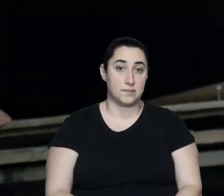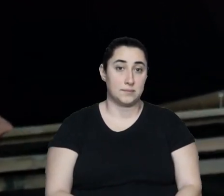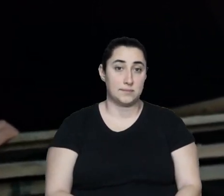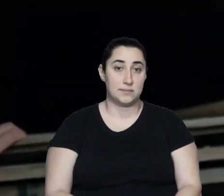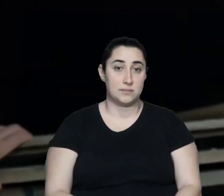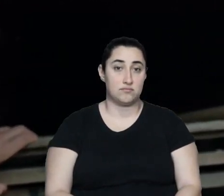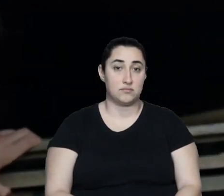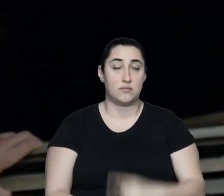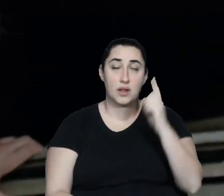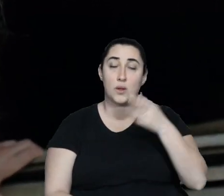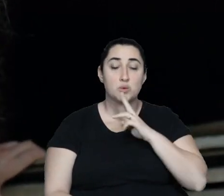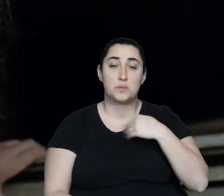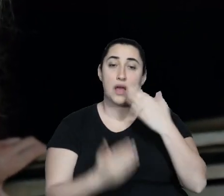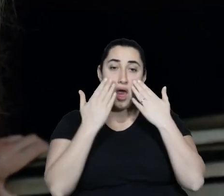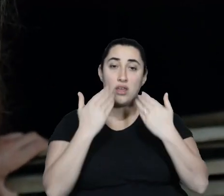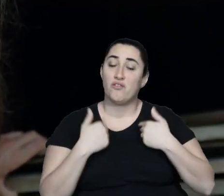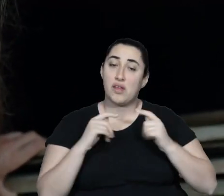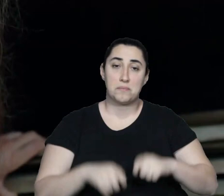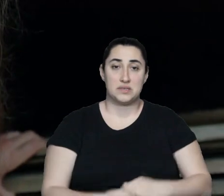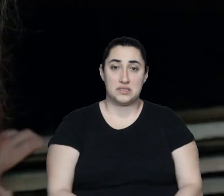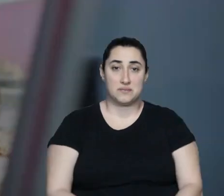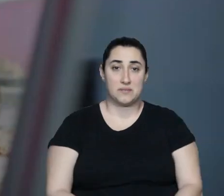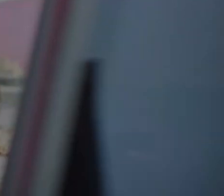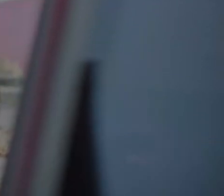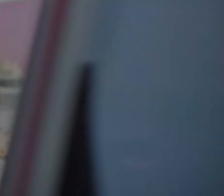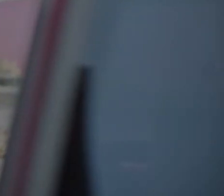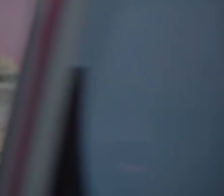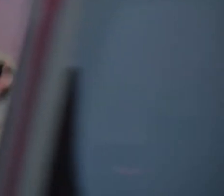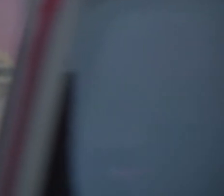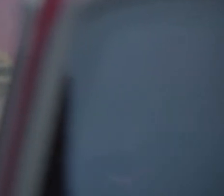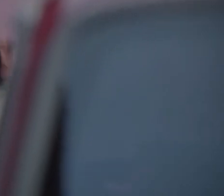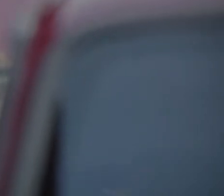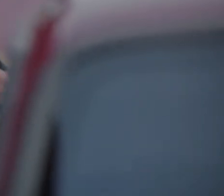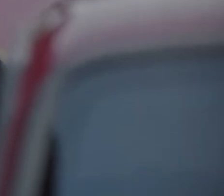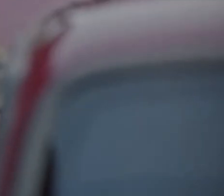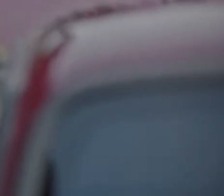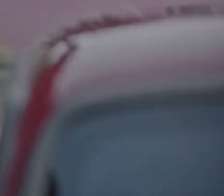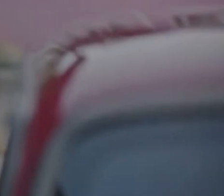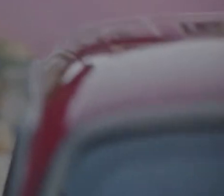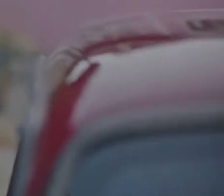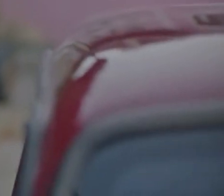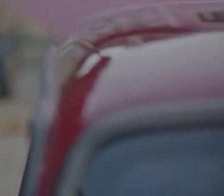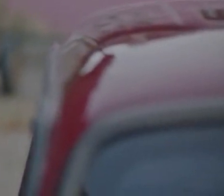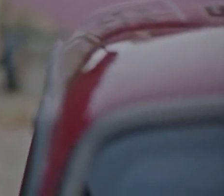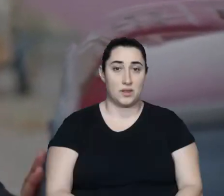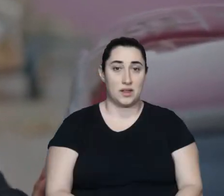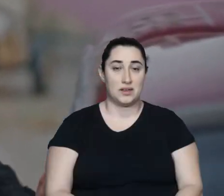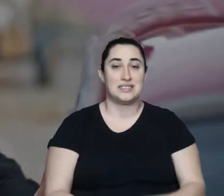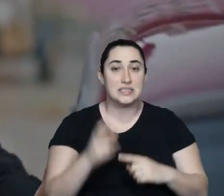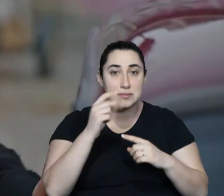Allah sonumuzu hayretsin. Aysu evin altında bir yere girmiş. Ahşap ızgara panelleri kenara itip çıktı. İçeri park etseydi